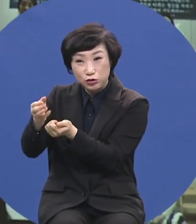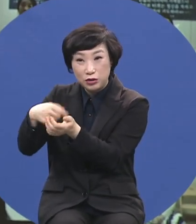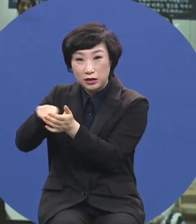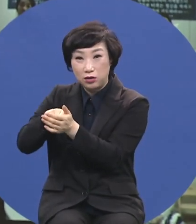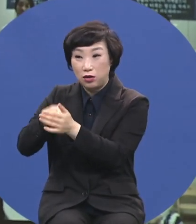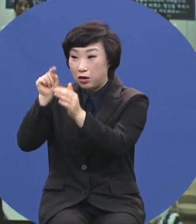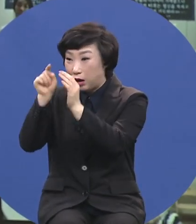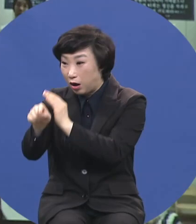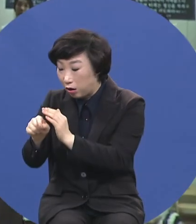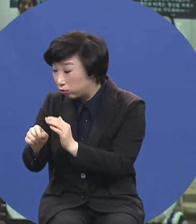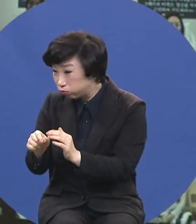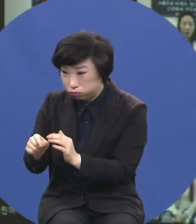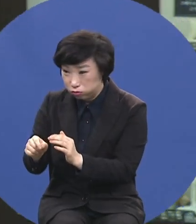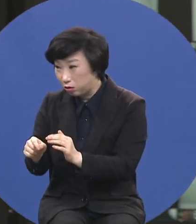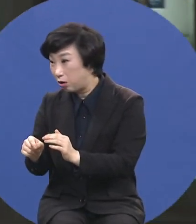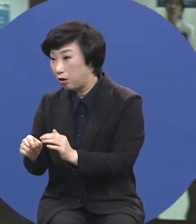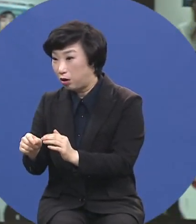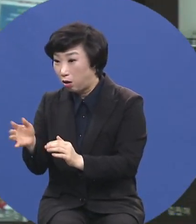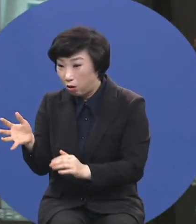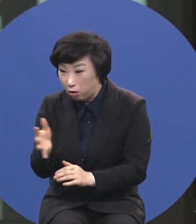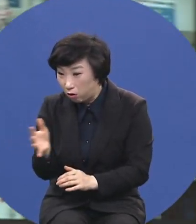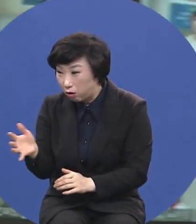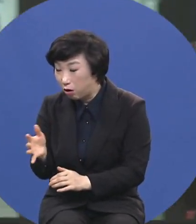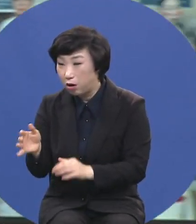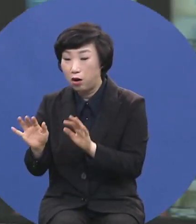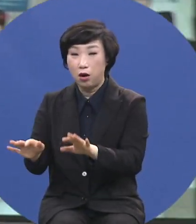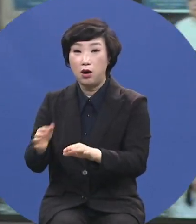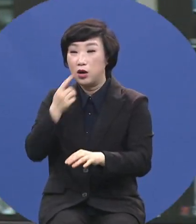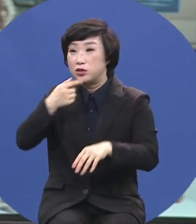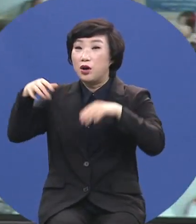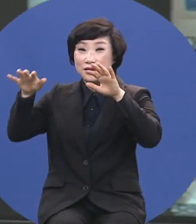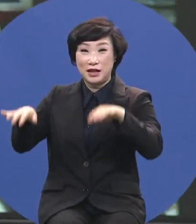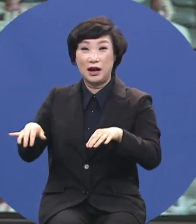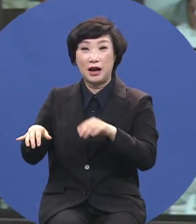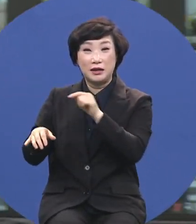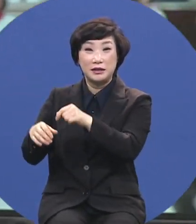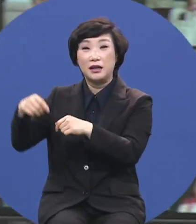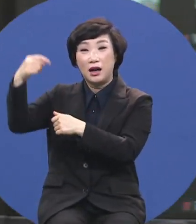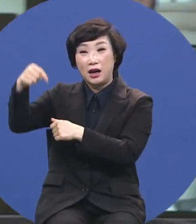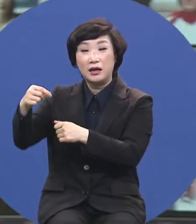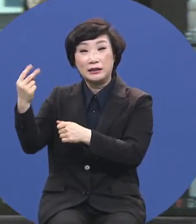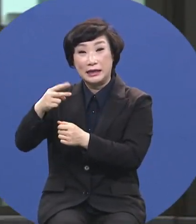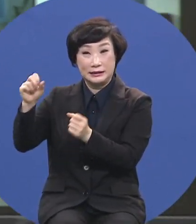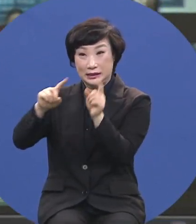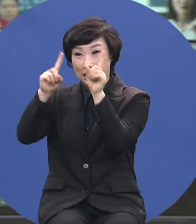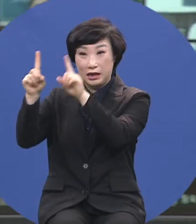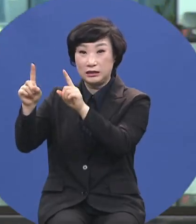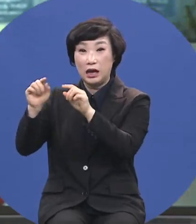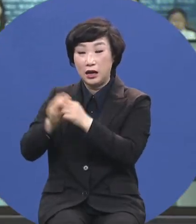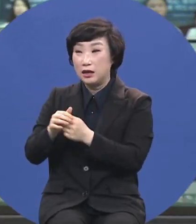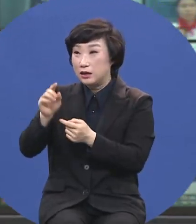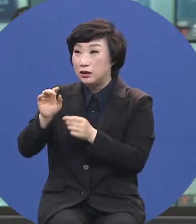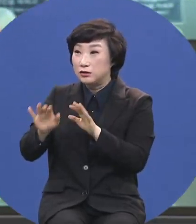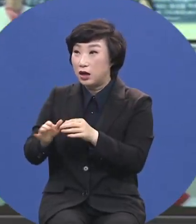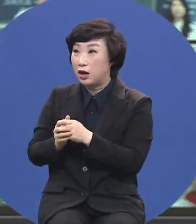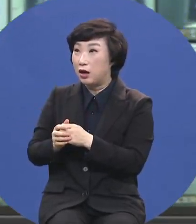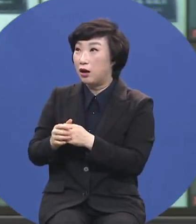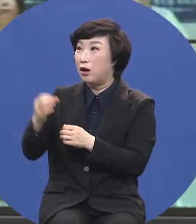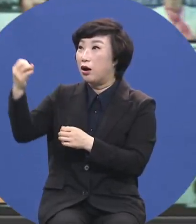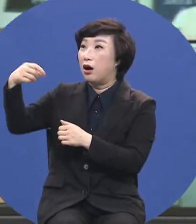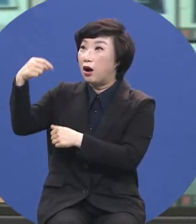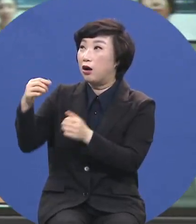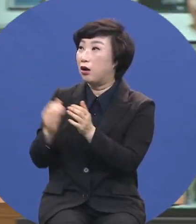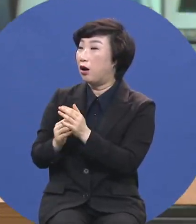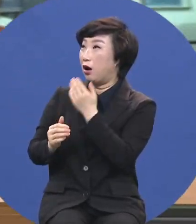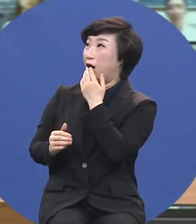무덤에 안 계셔요. 그래서 천사가 다시 살아났다고 말씀하신 그대로 살아났다고 말했어요.